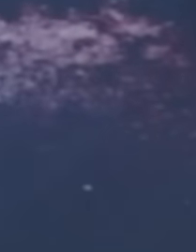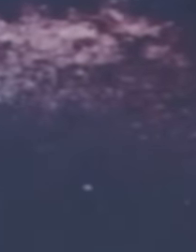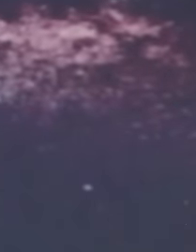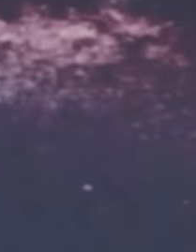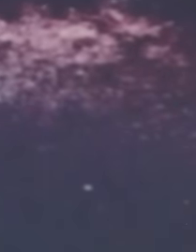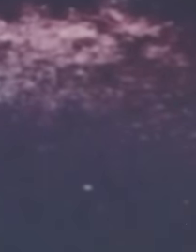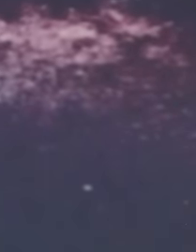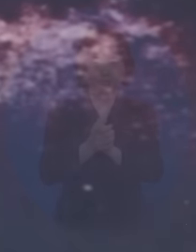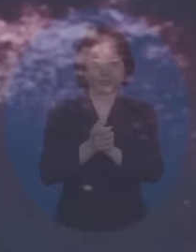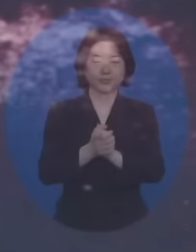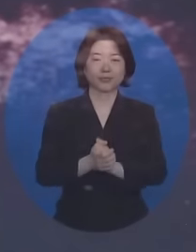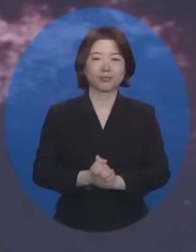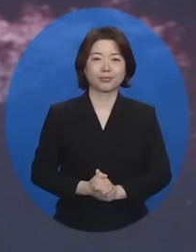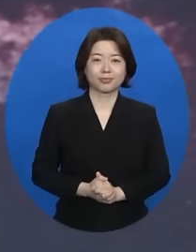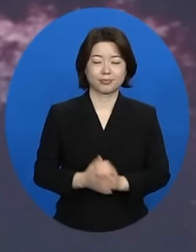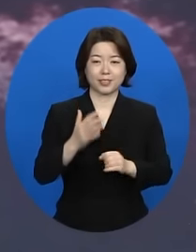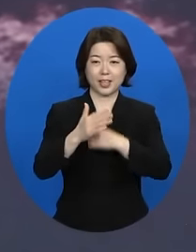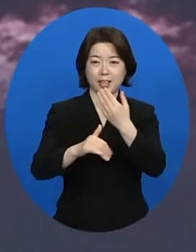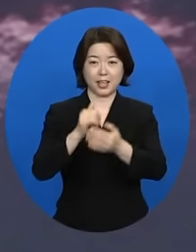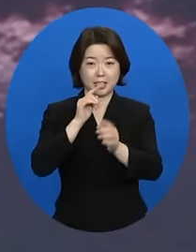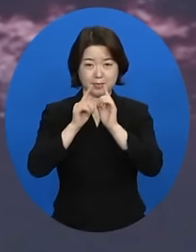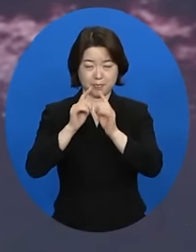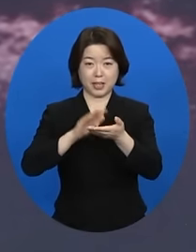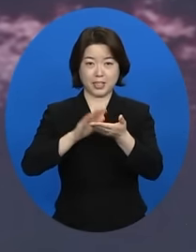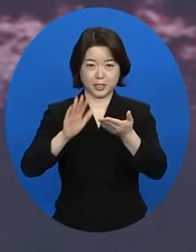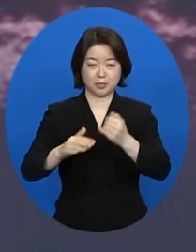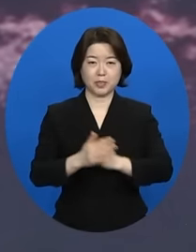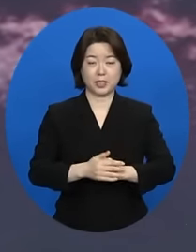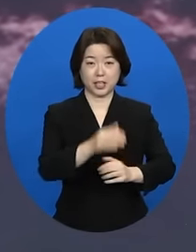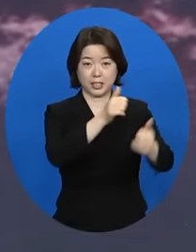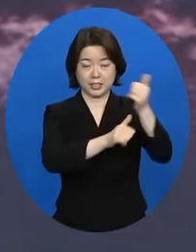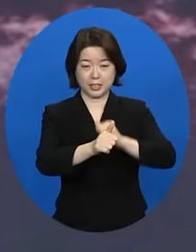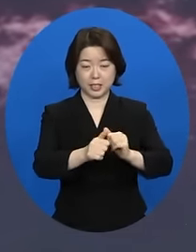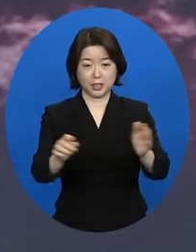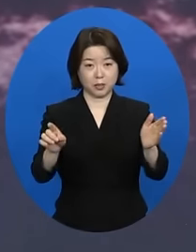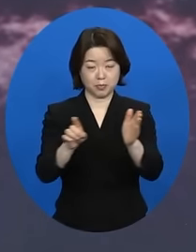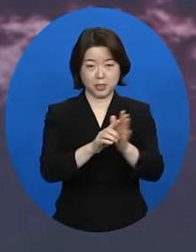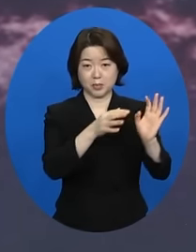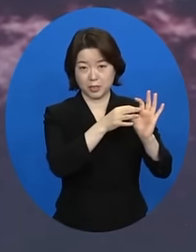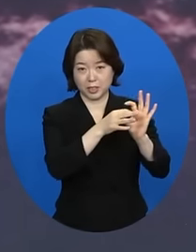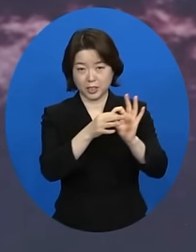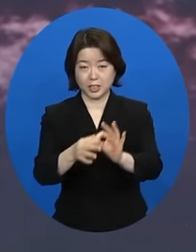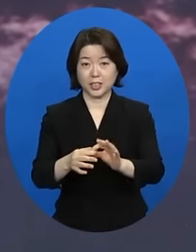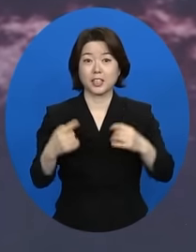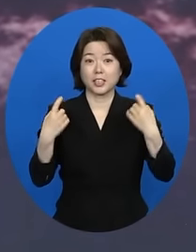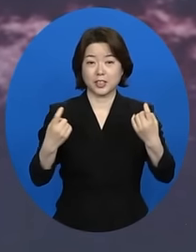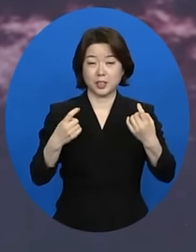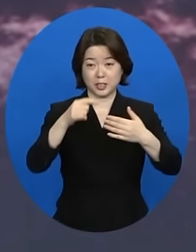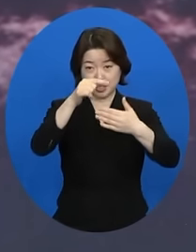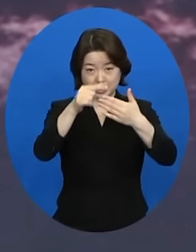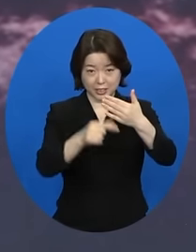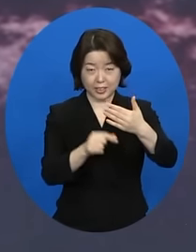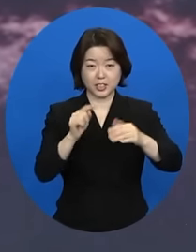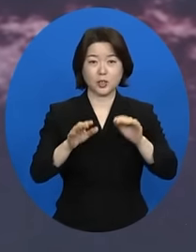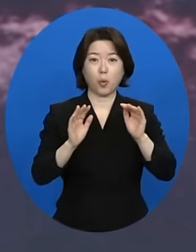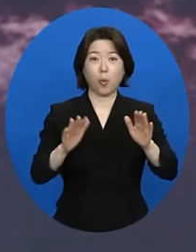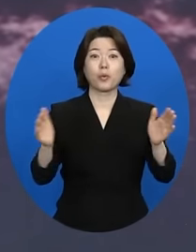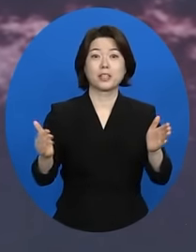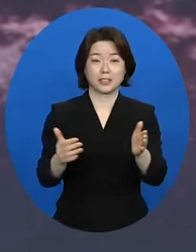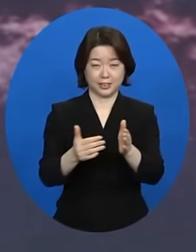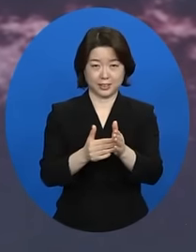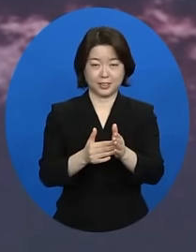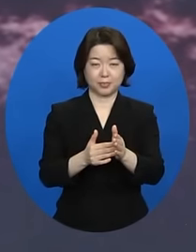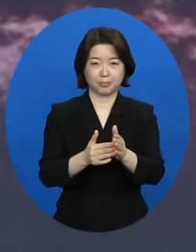아멘. 하나님의 말씀입니다. 세대로 있는 믿음의 여정 시리즈는 오늘로 이제 끝이 나고